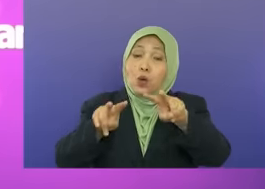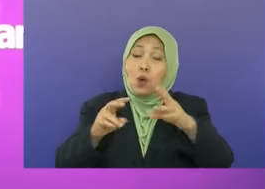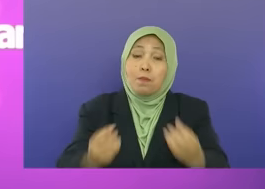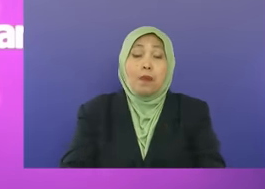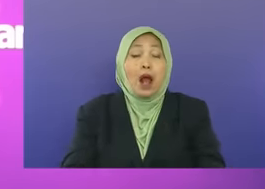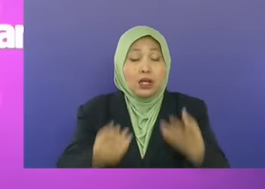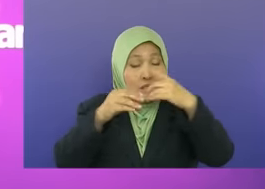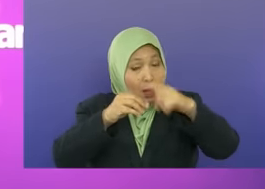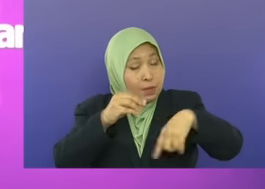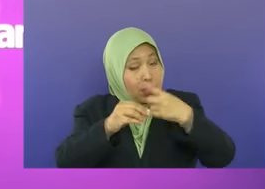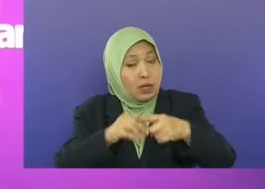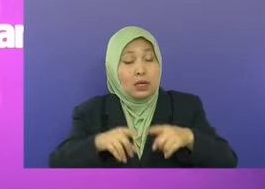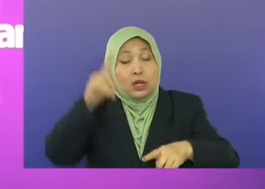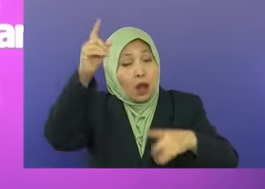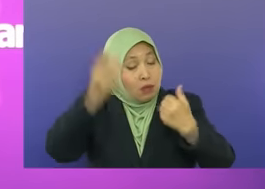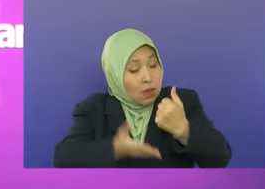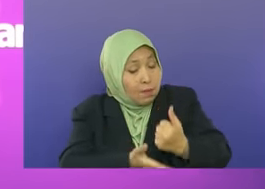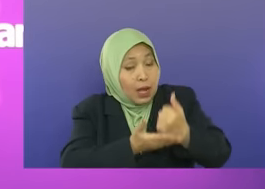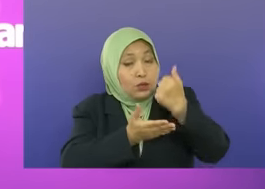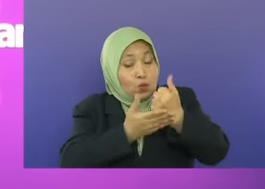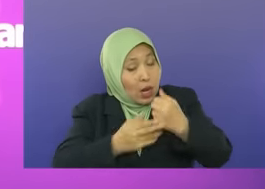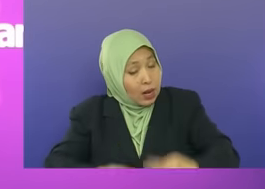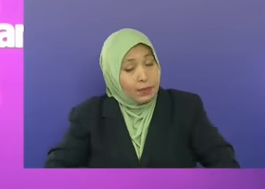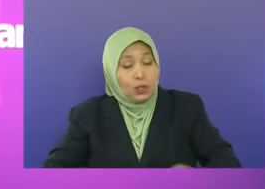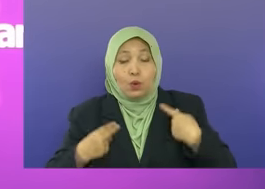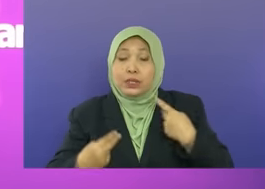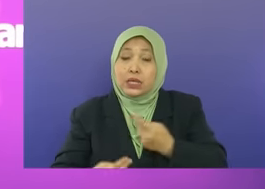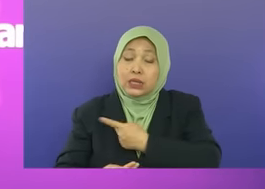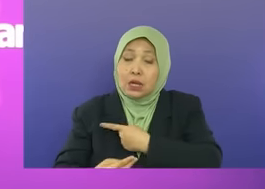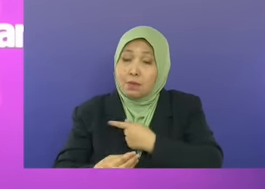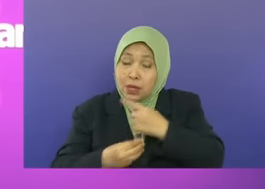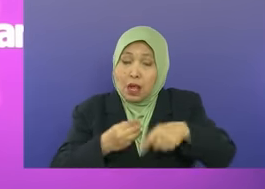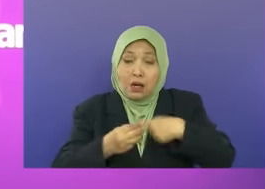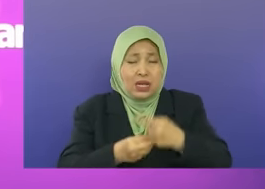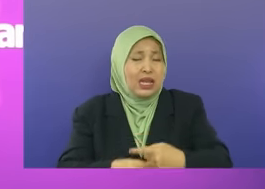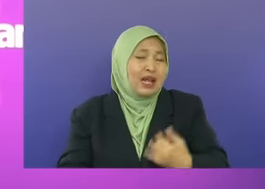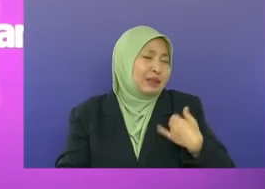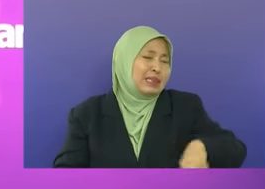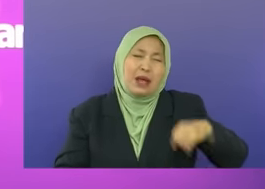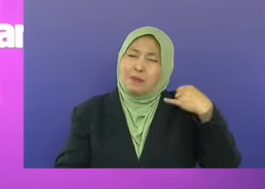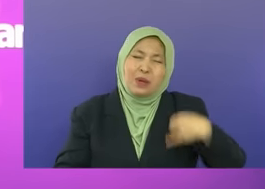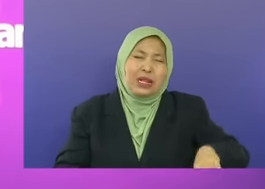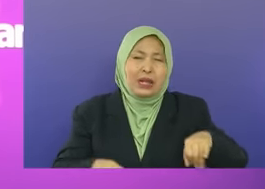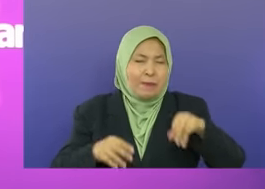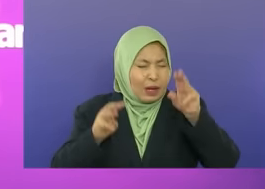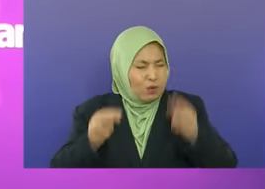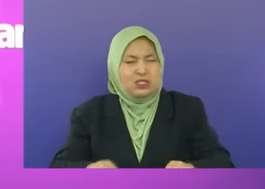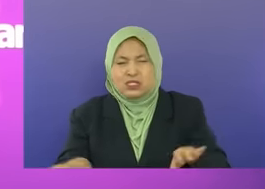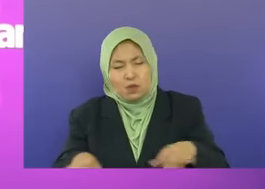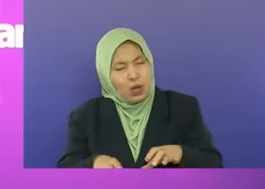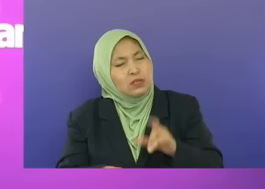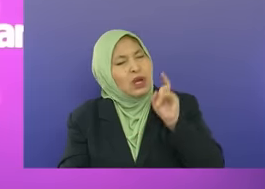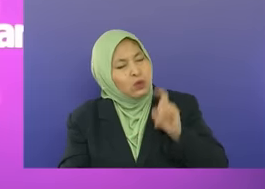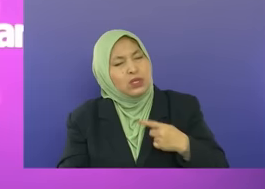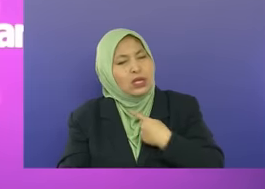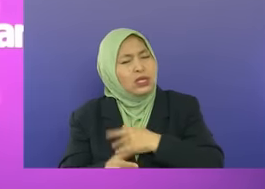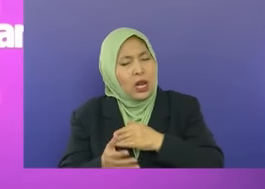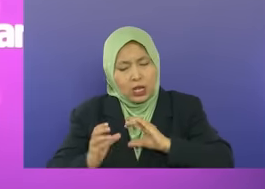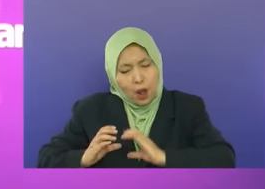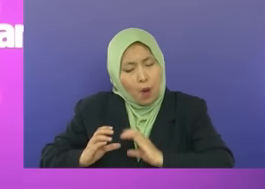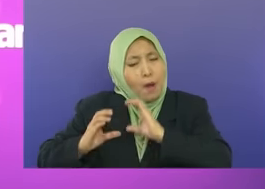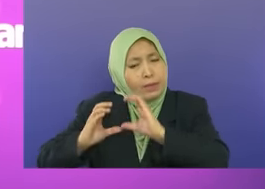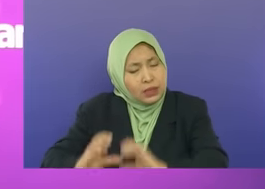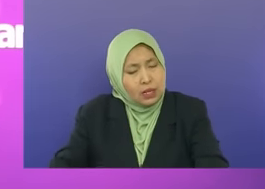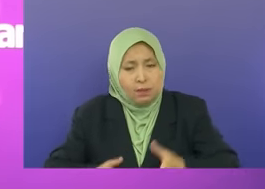perkara yang Allah bantu dalam hidup kita ya benda yang mustahil dibuat oleh manusia sepatunya kita makin lagi komited